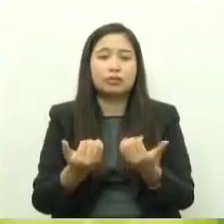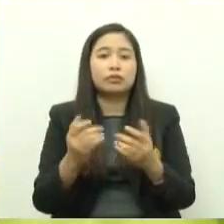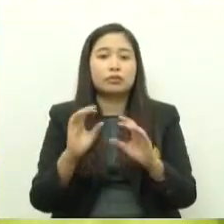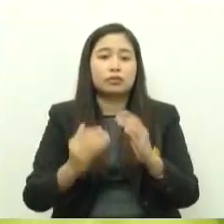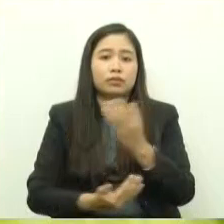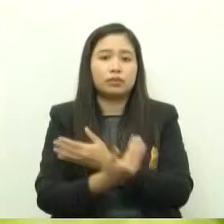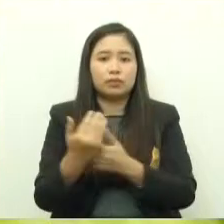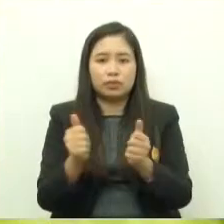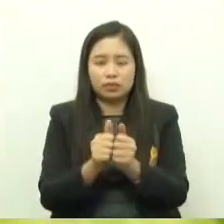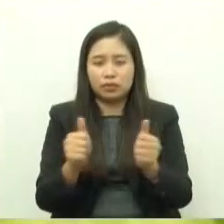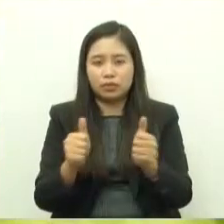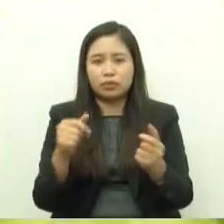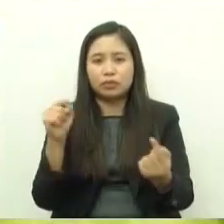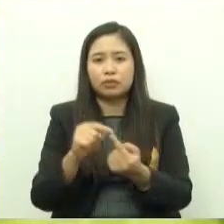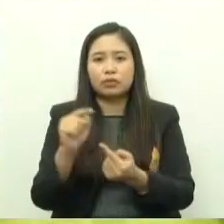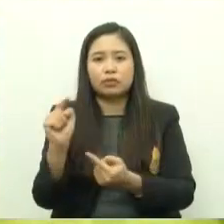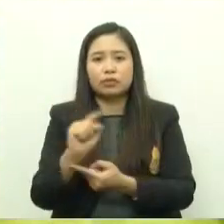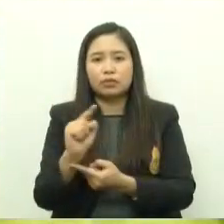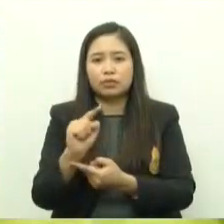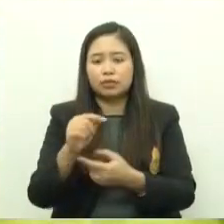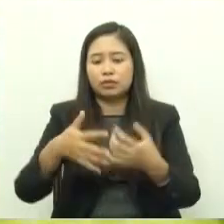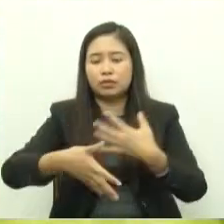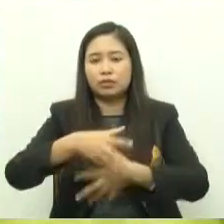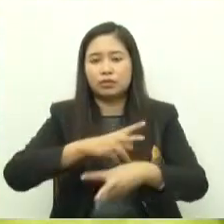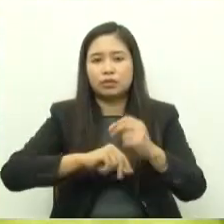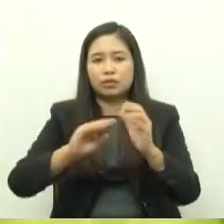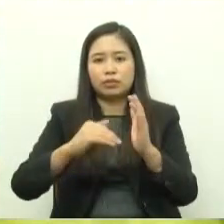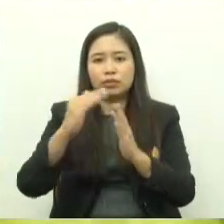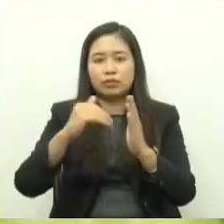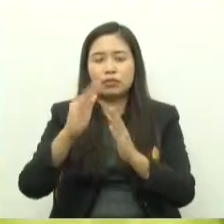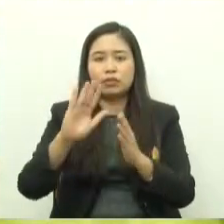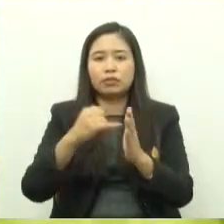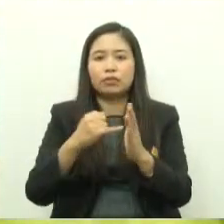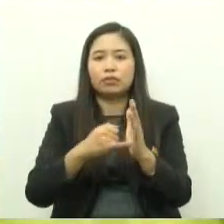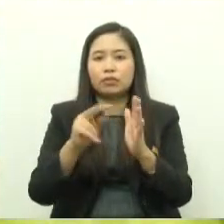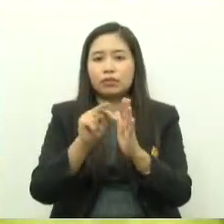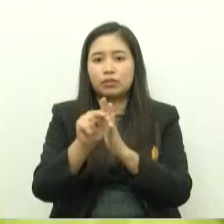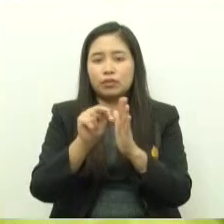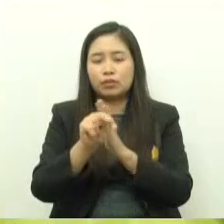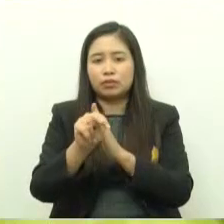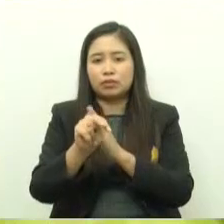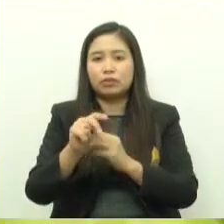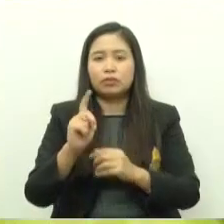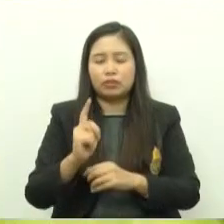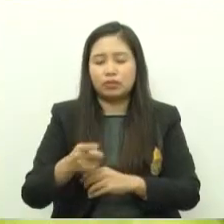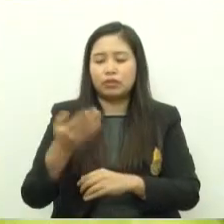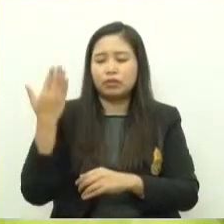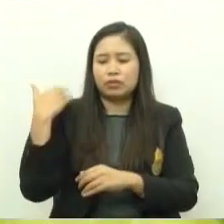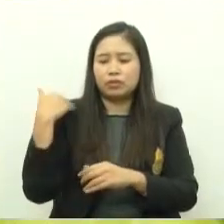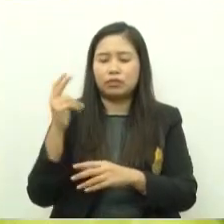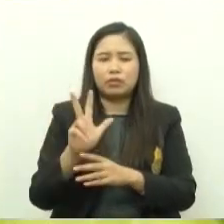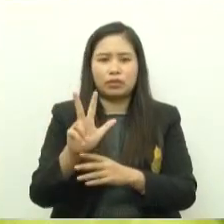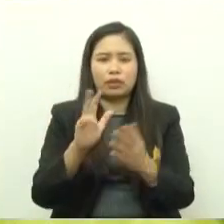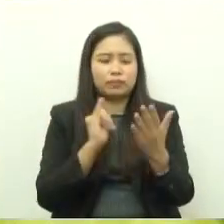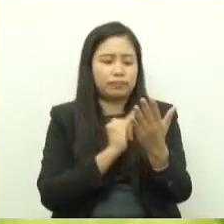ที่เราได้มาอยู่ในจุดอ่าศิลปหัตกรรมภาคเหนือที่จังหวัดน่านนะคะซึ่งจริงๆแล้วที่ผ่านมาทั้ง 3จุดเราก็ได้เห็นถึง